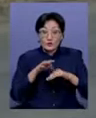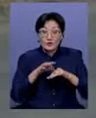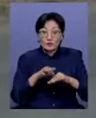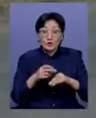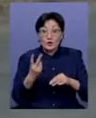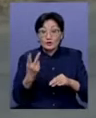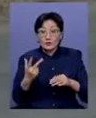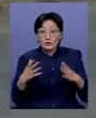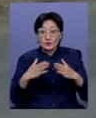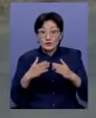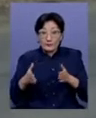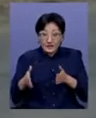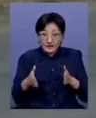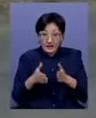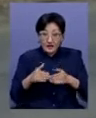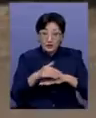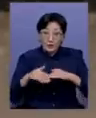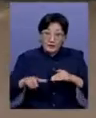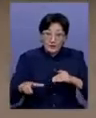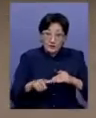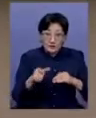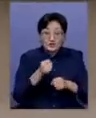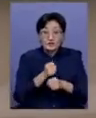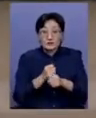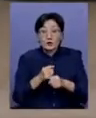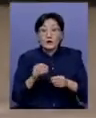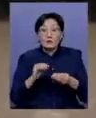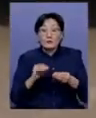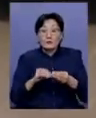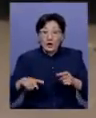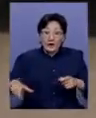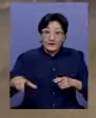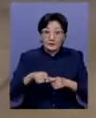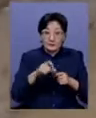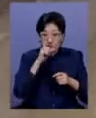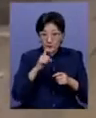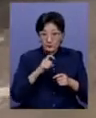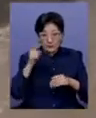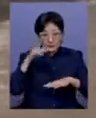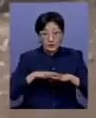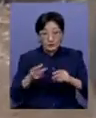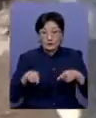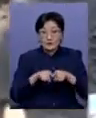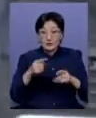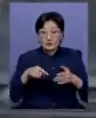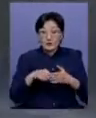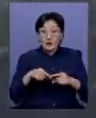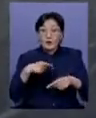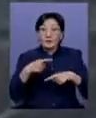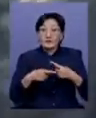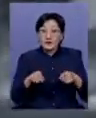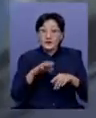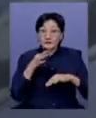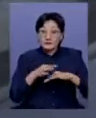тіпті 2-3 үй бар тар көшелерге асфальт төселгенін айтады. Өздерін неге үнемі айналып кететінін түсінбейді ал, әкімдікте бұл мәселеге келесіде жауап қайтарды.